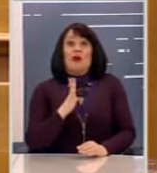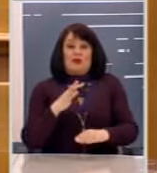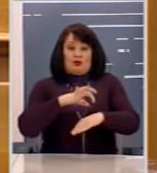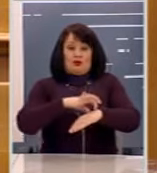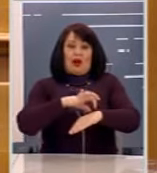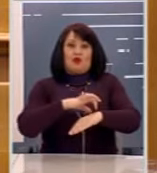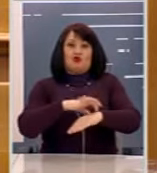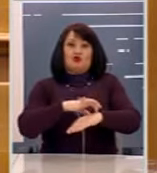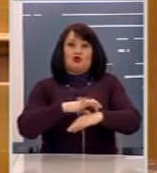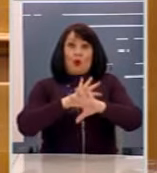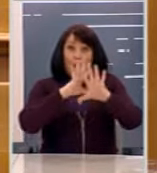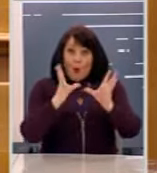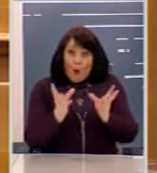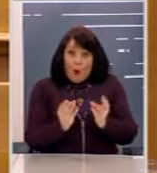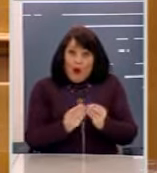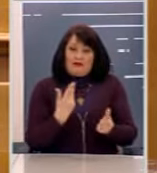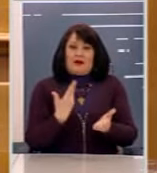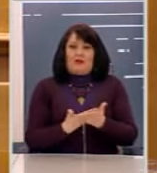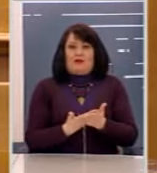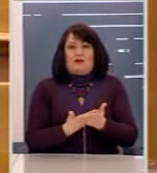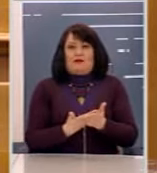αρρώστων.